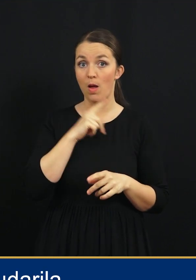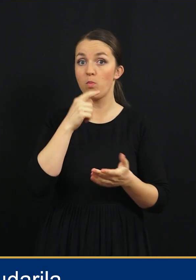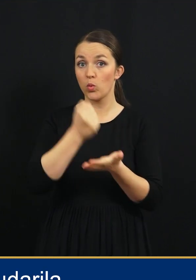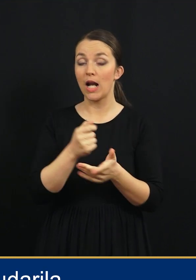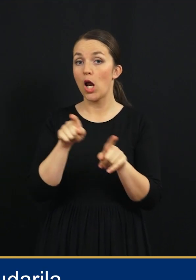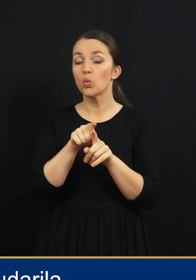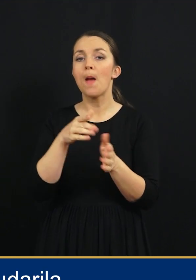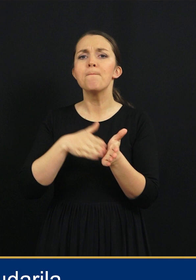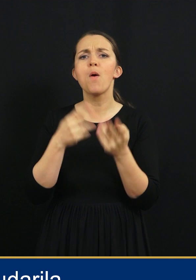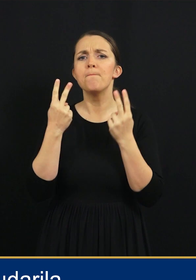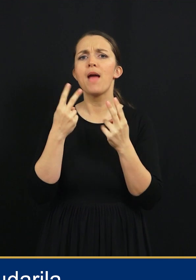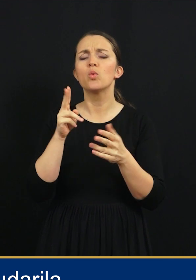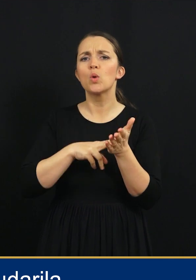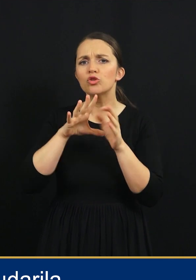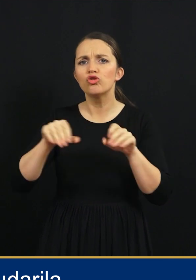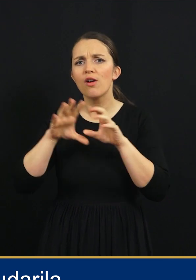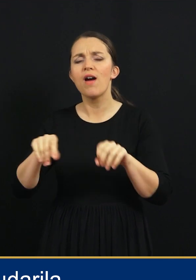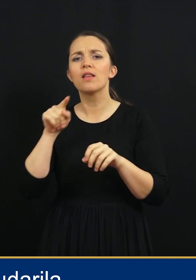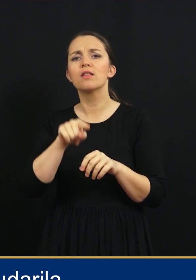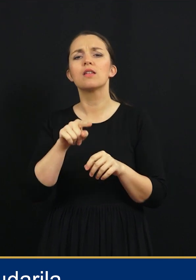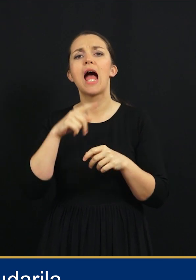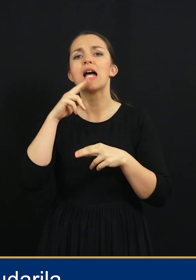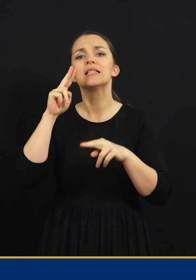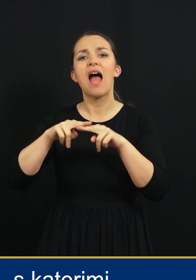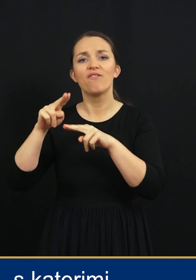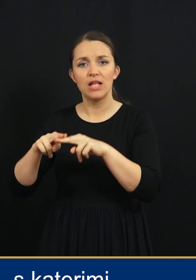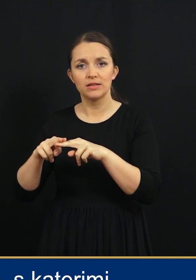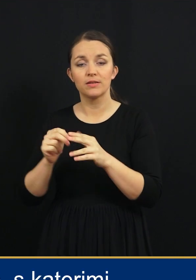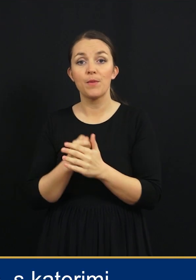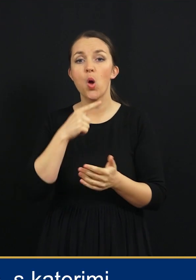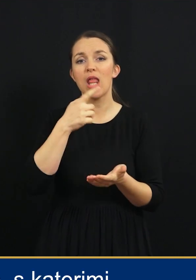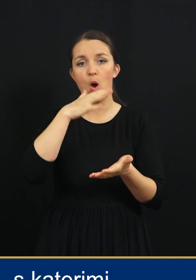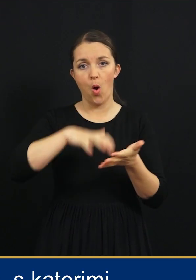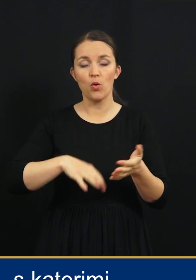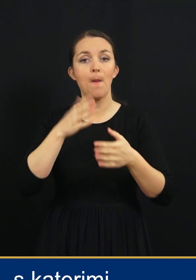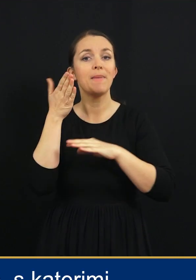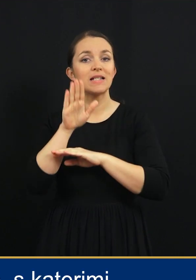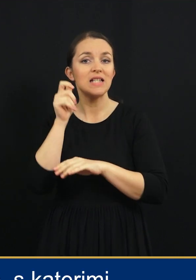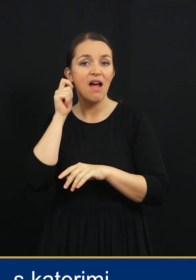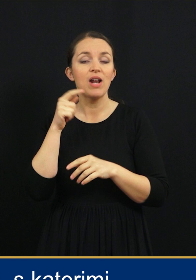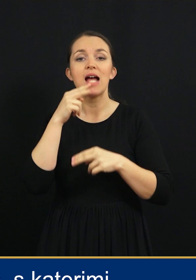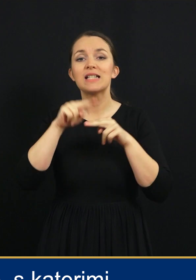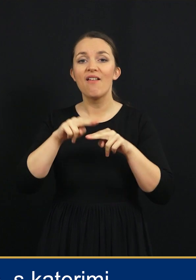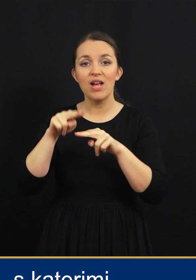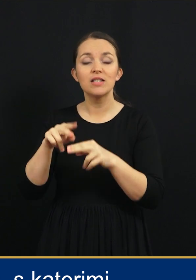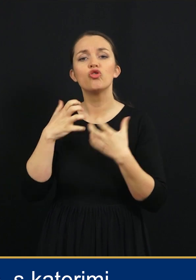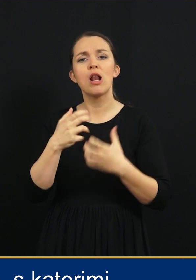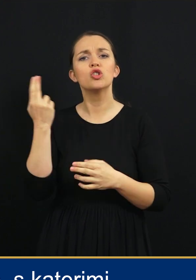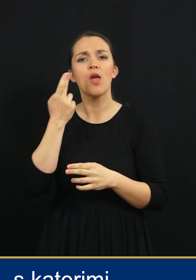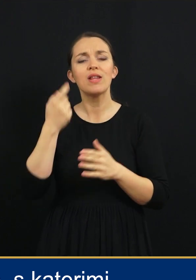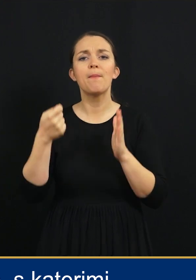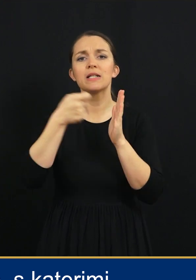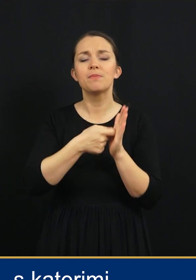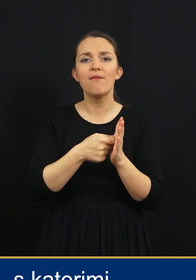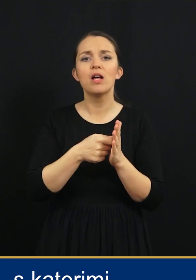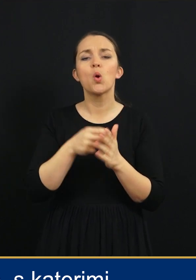poudarila tudi pomen uresničevanja ambicioznih zavez. V nagovoru je predstavila zaveze, s katerimi želi Slovenija